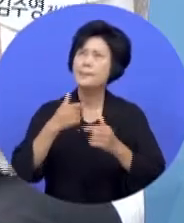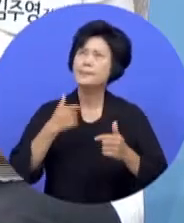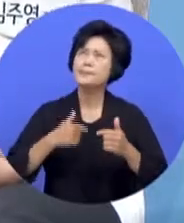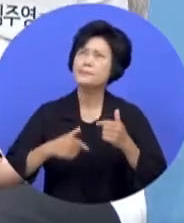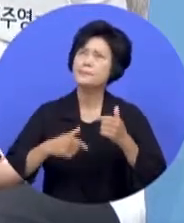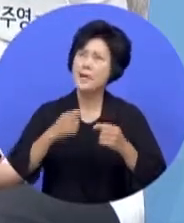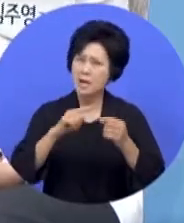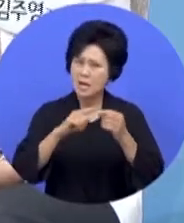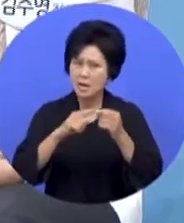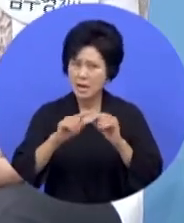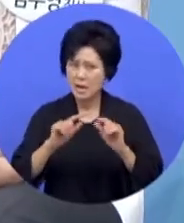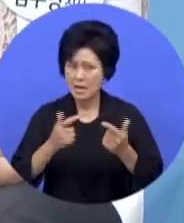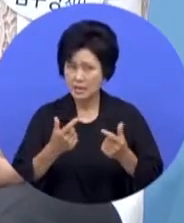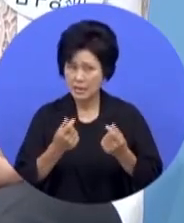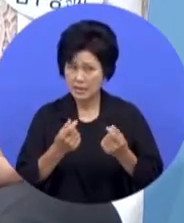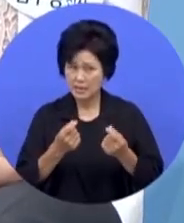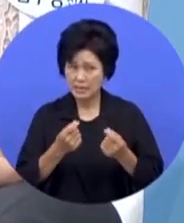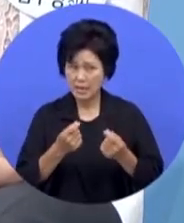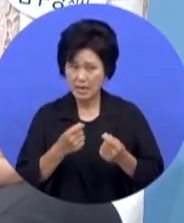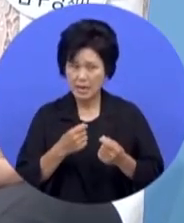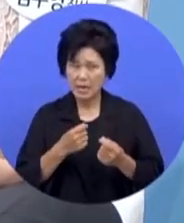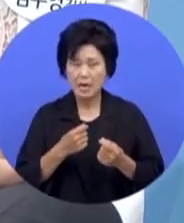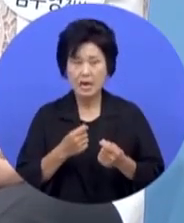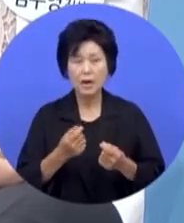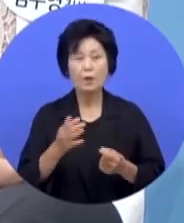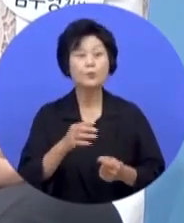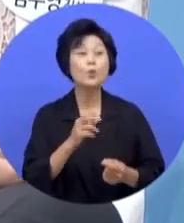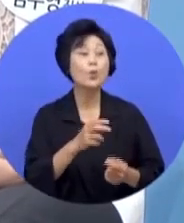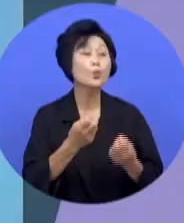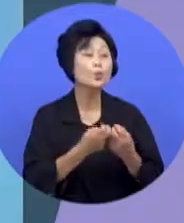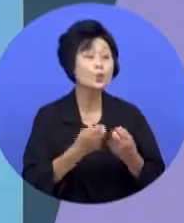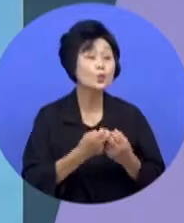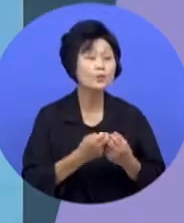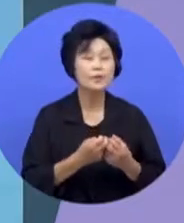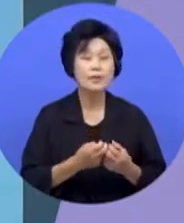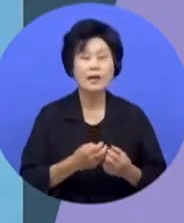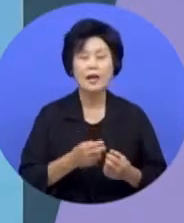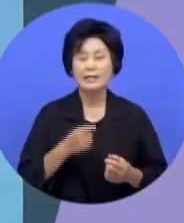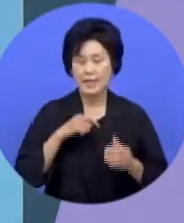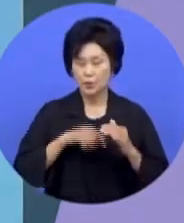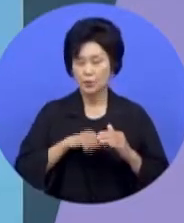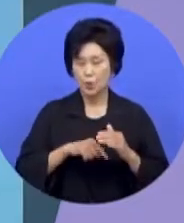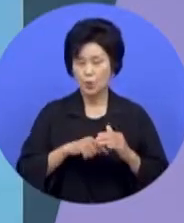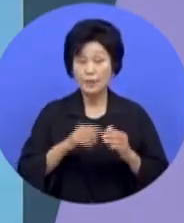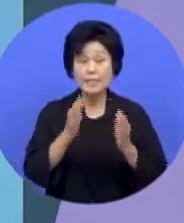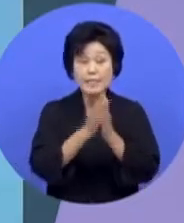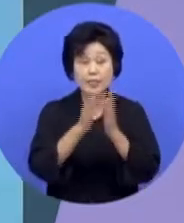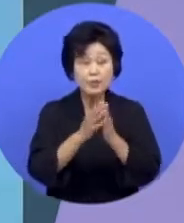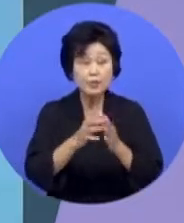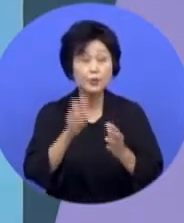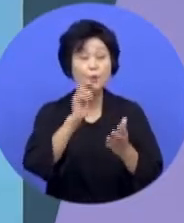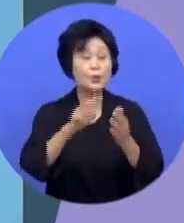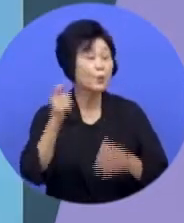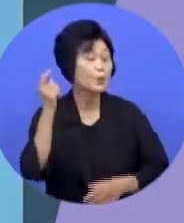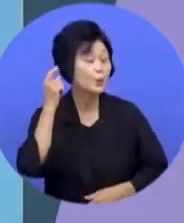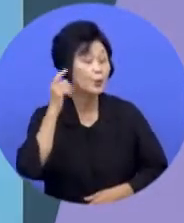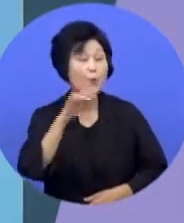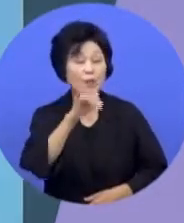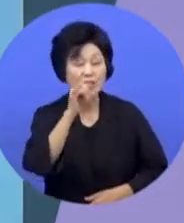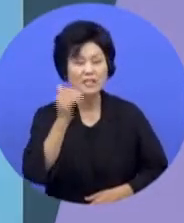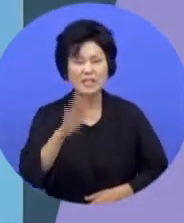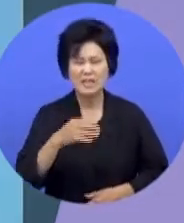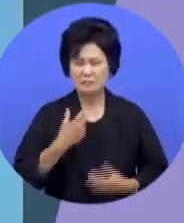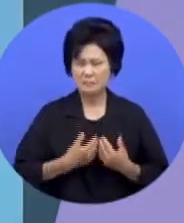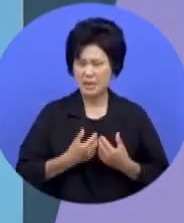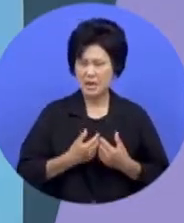너는 어떻게 했니? 이러니까 엄마 나는 속으로 계속 나는 하나님의 예배자입니다. 라는 찬양을 계속 불렀어요.